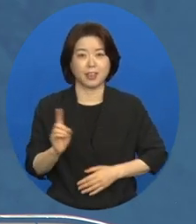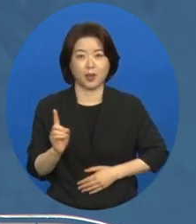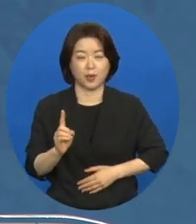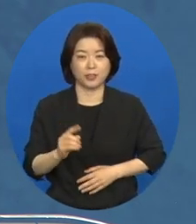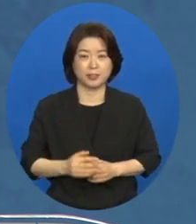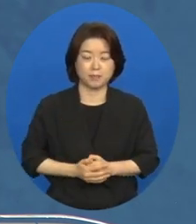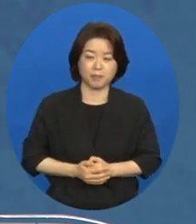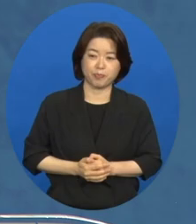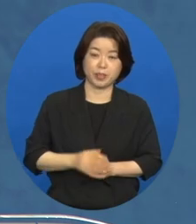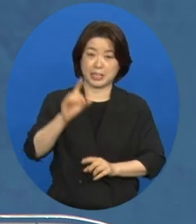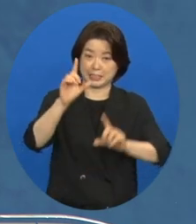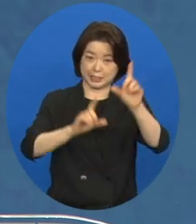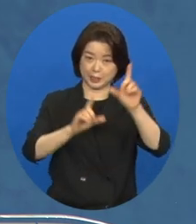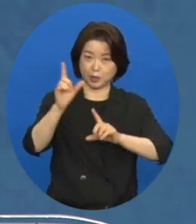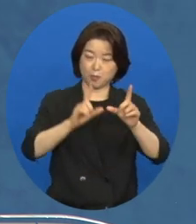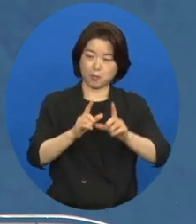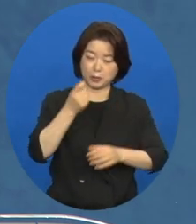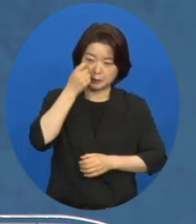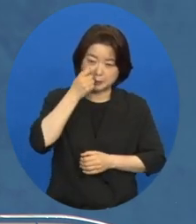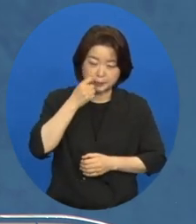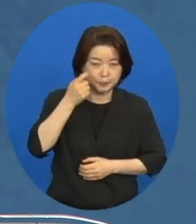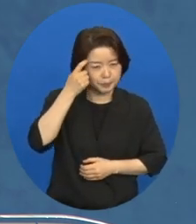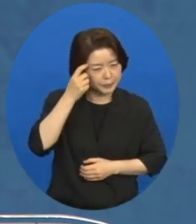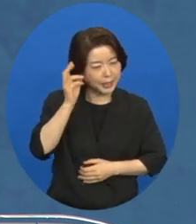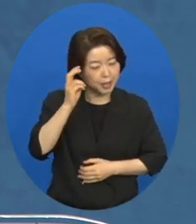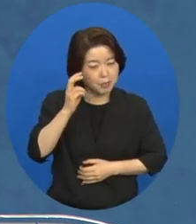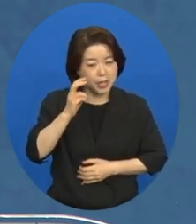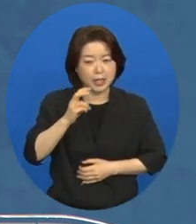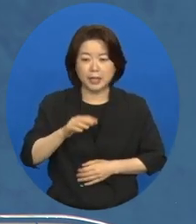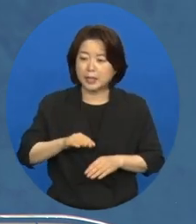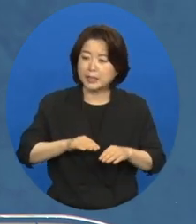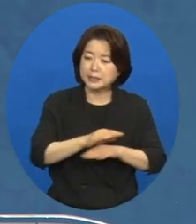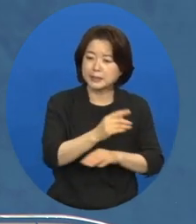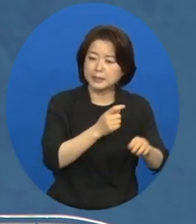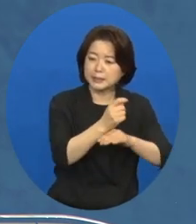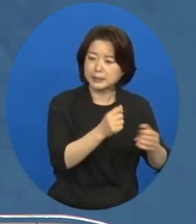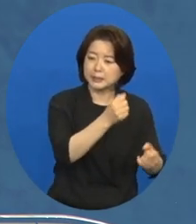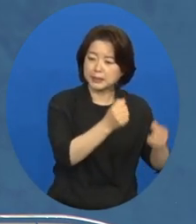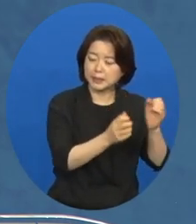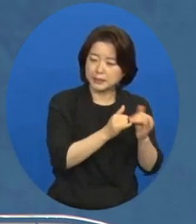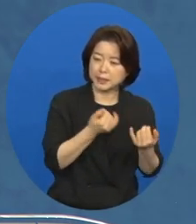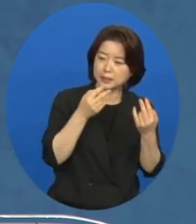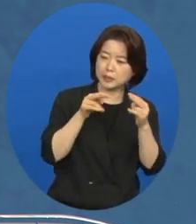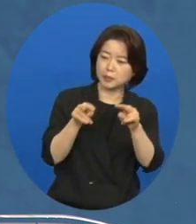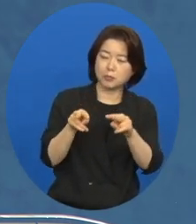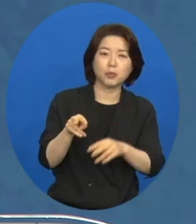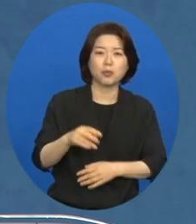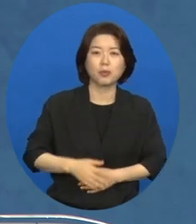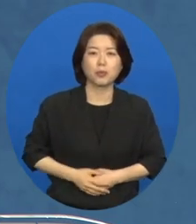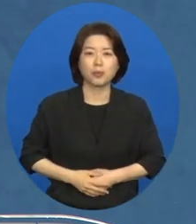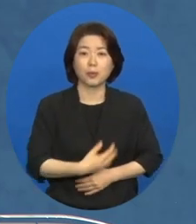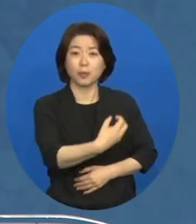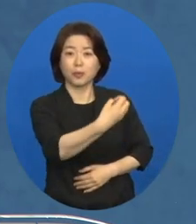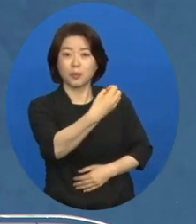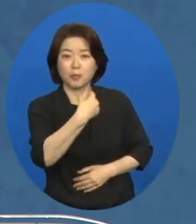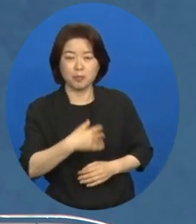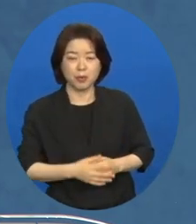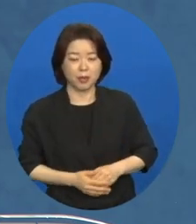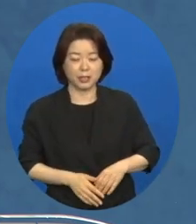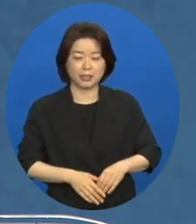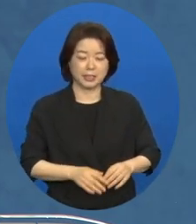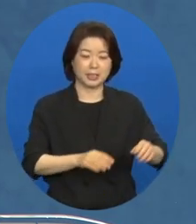저희가 그런 모습이 좀 불쌍해 보이셨는지 지나가던 택시기사 아저씨께서 기사님이